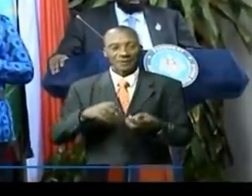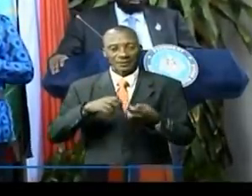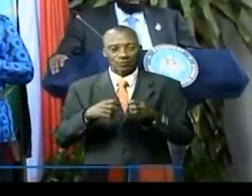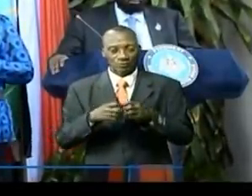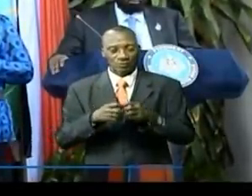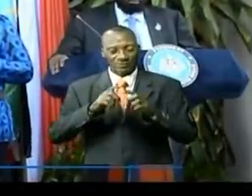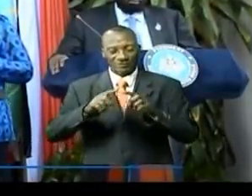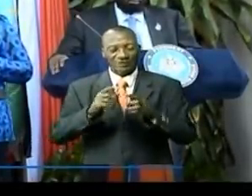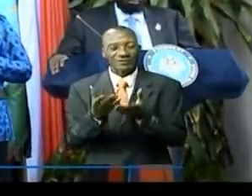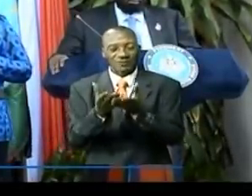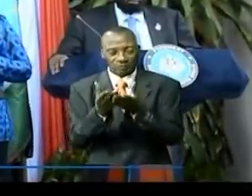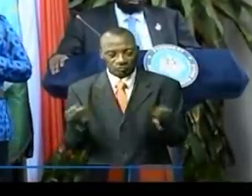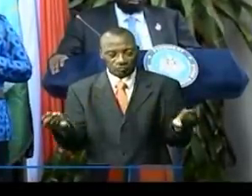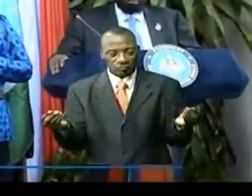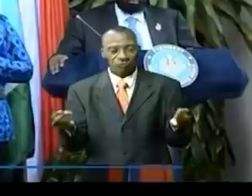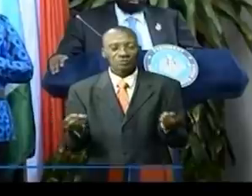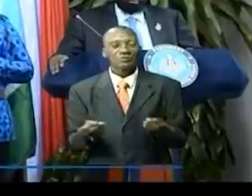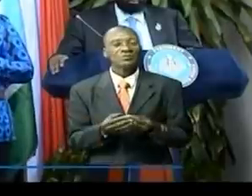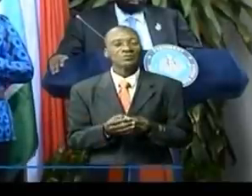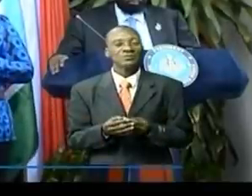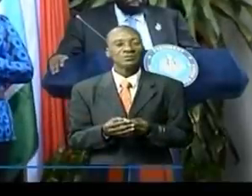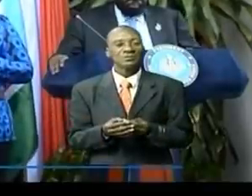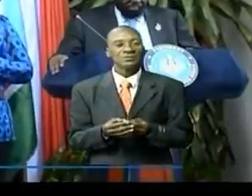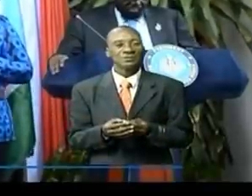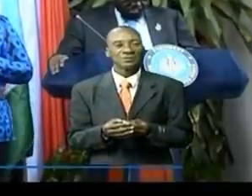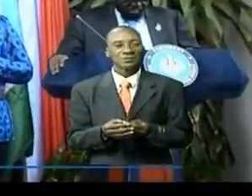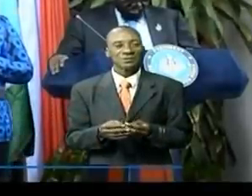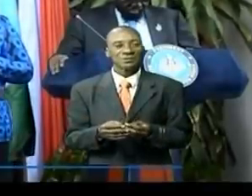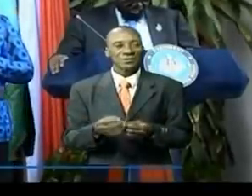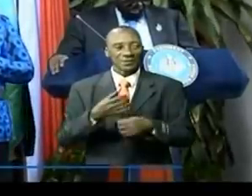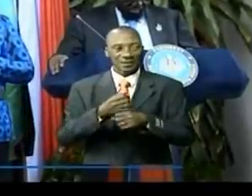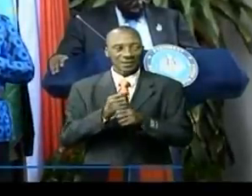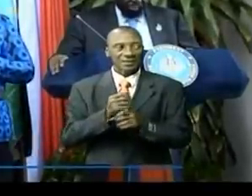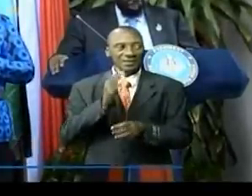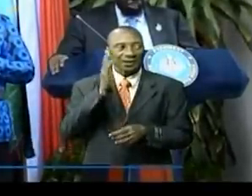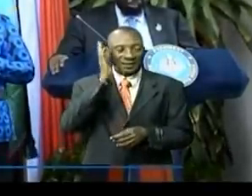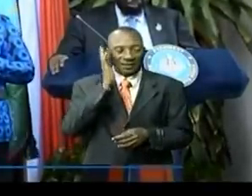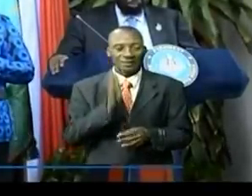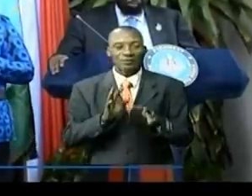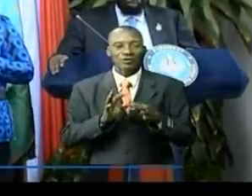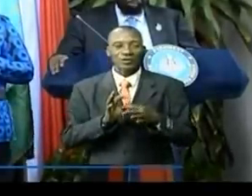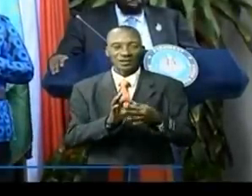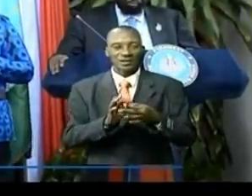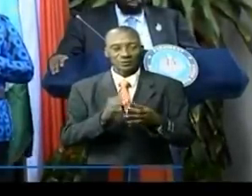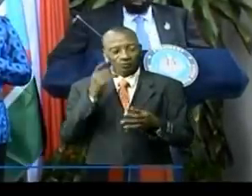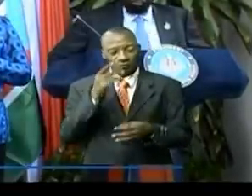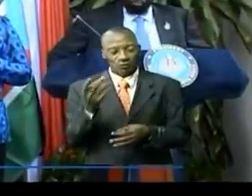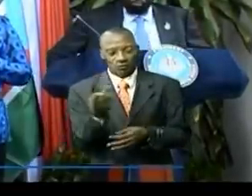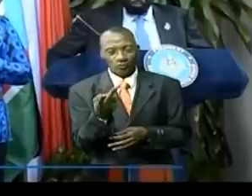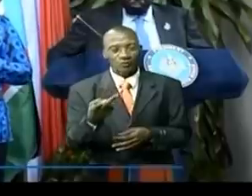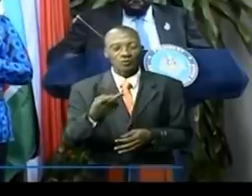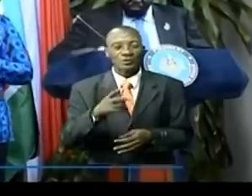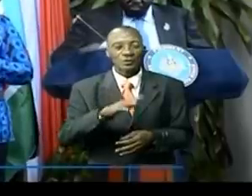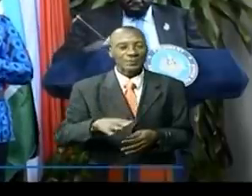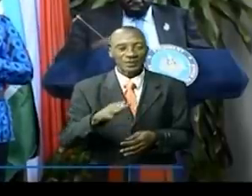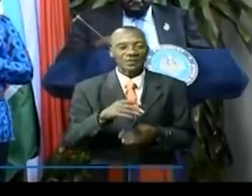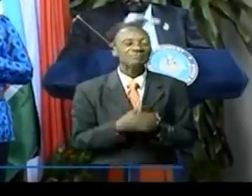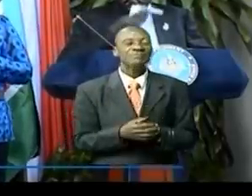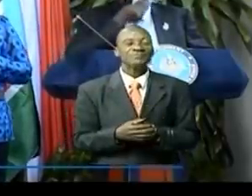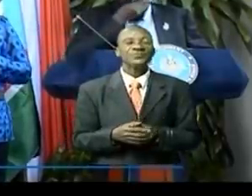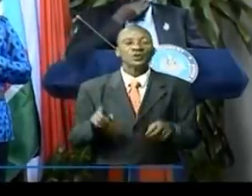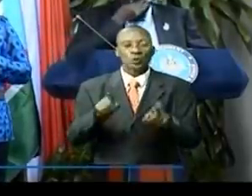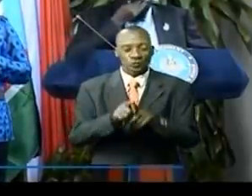conjoncture internationale, d'essayer de les amoindrir en tout cas, d'amoindrir les effets pour nos pays. Nous avons également parlé